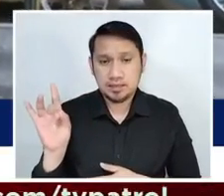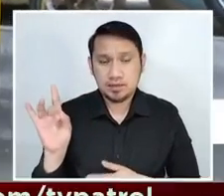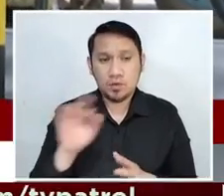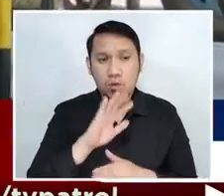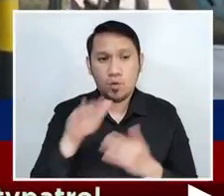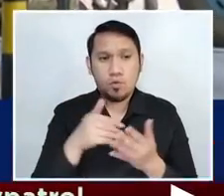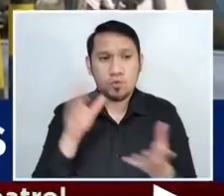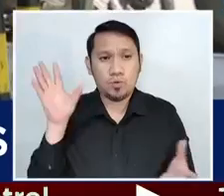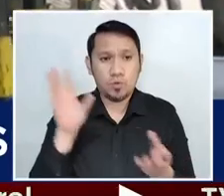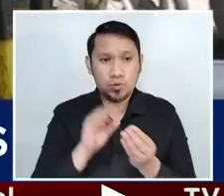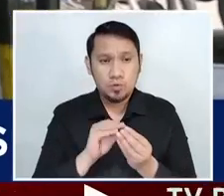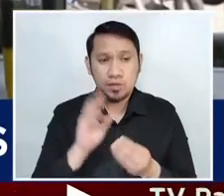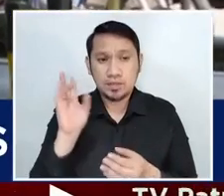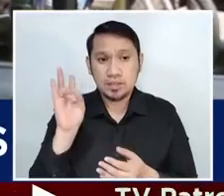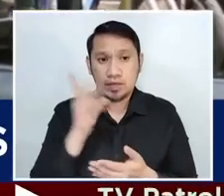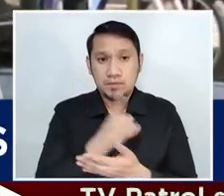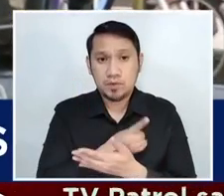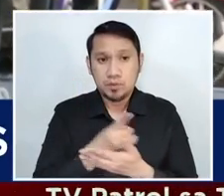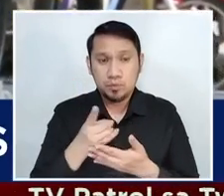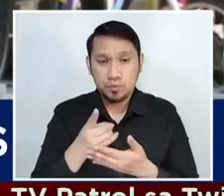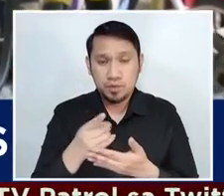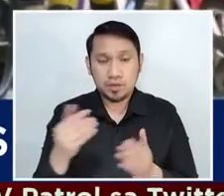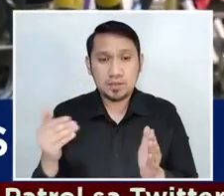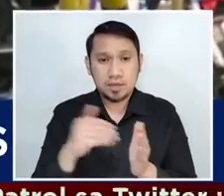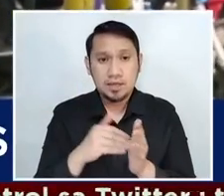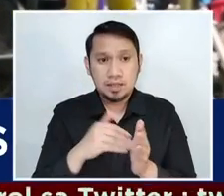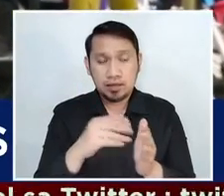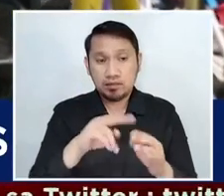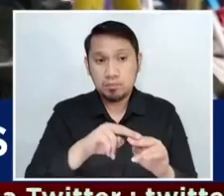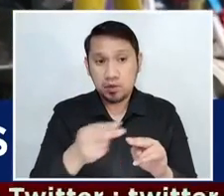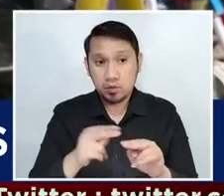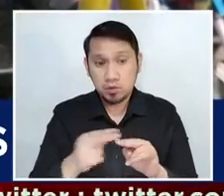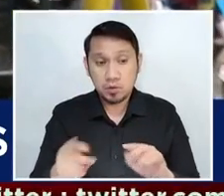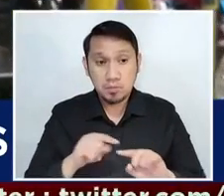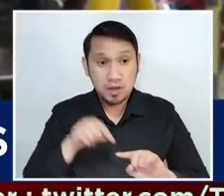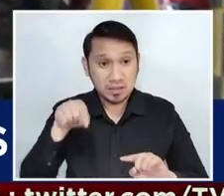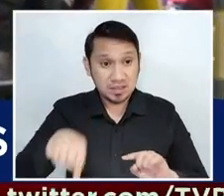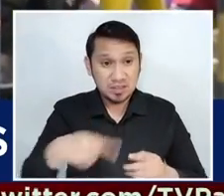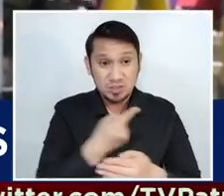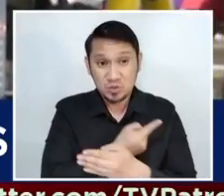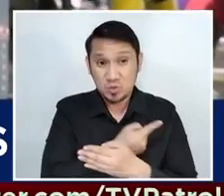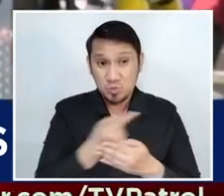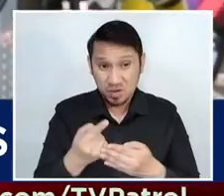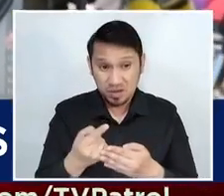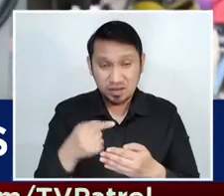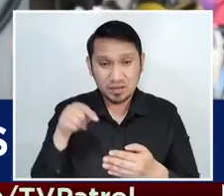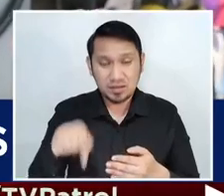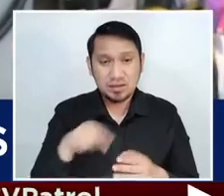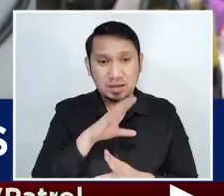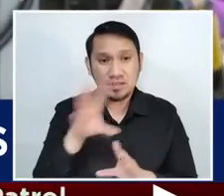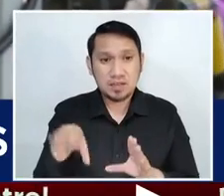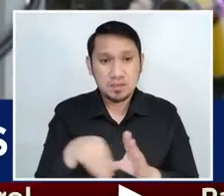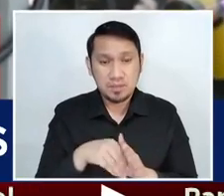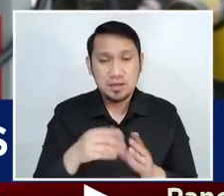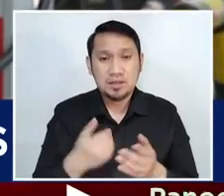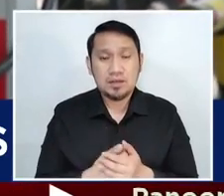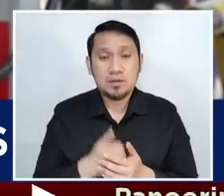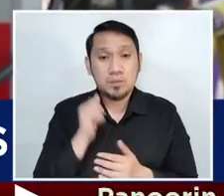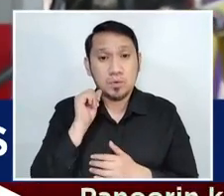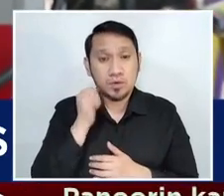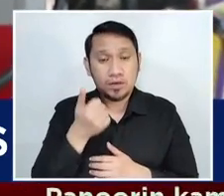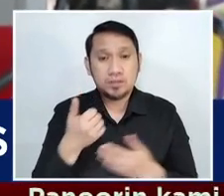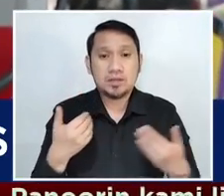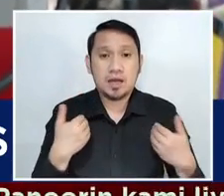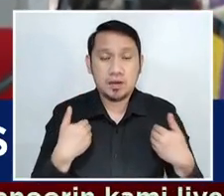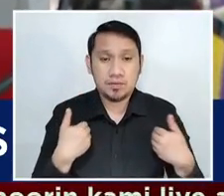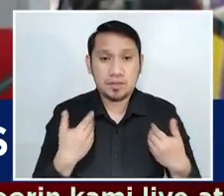sumatotal ng 7 linggong magkakasunod na rollback. Pero itong 2 linggong oil price hike kasama na riyan ang ipatutupad bukas